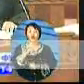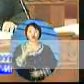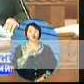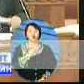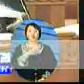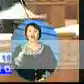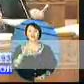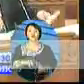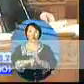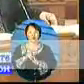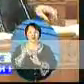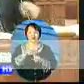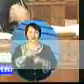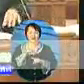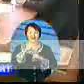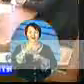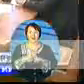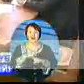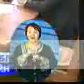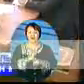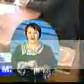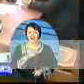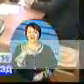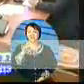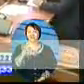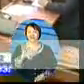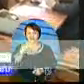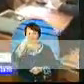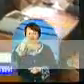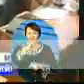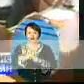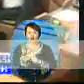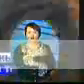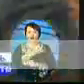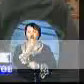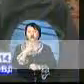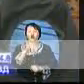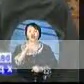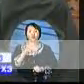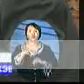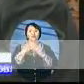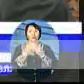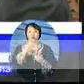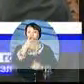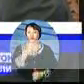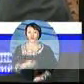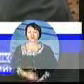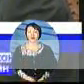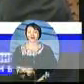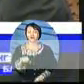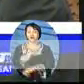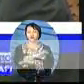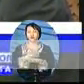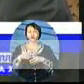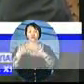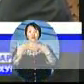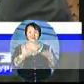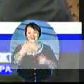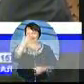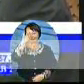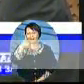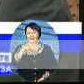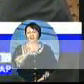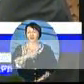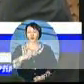ачаалал эрсдлийг нь засгийн газар хариуцах хэрэгтэй гэж улсын хурал үзлээ. Тэгэл өргөн барьсан төсөл дээр засгийн газрын хүлээж авах боломжгүй